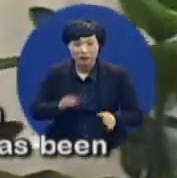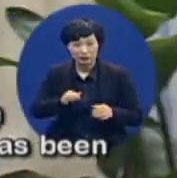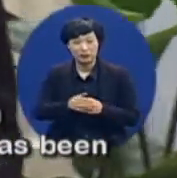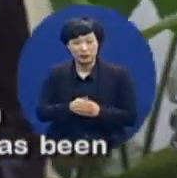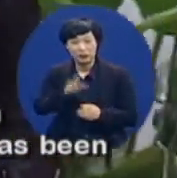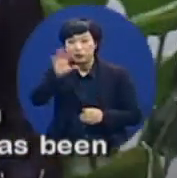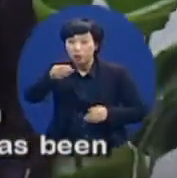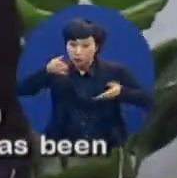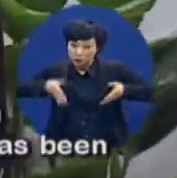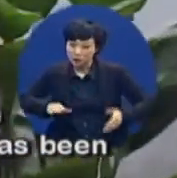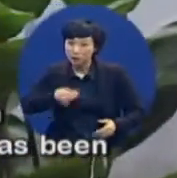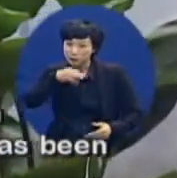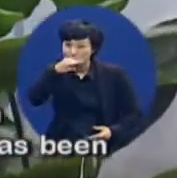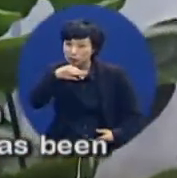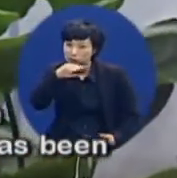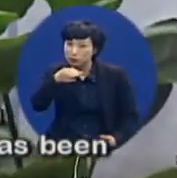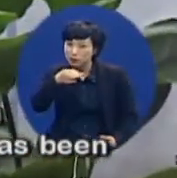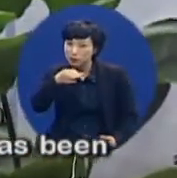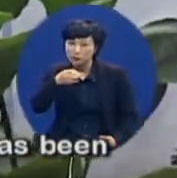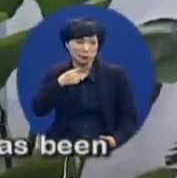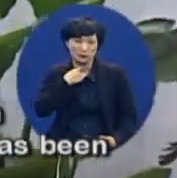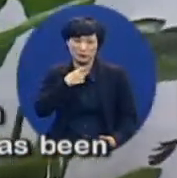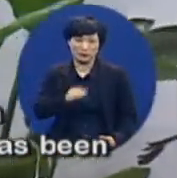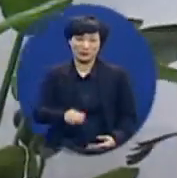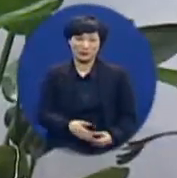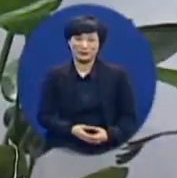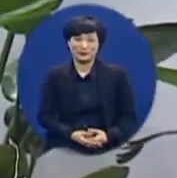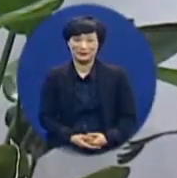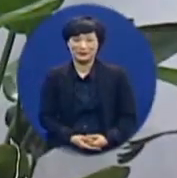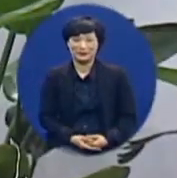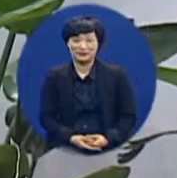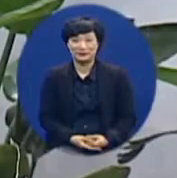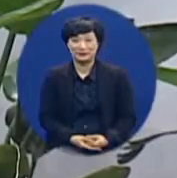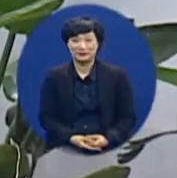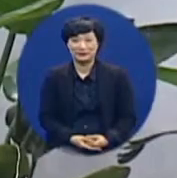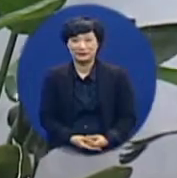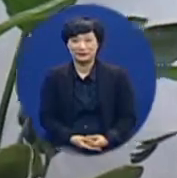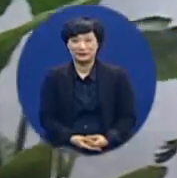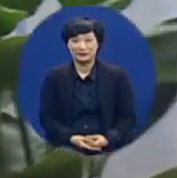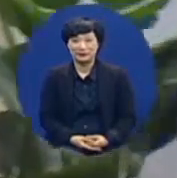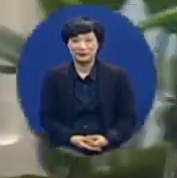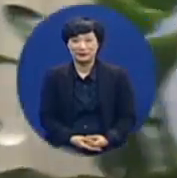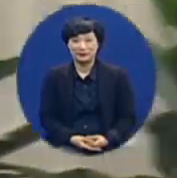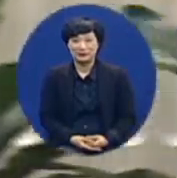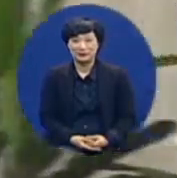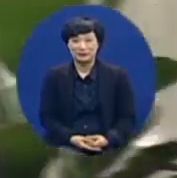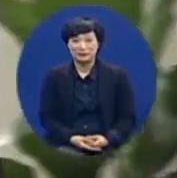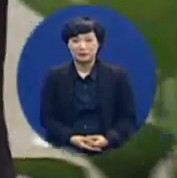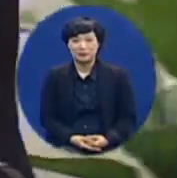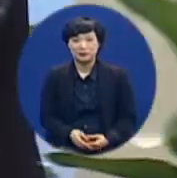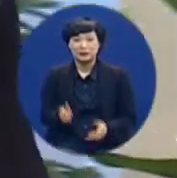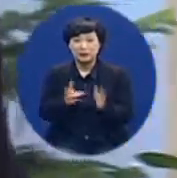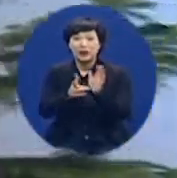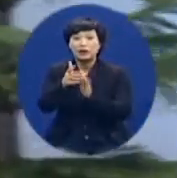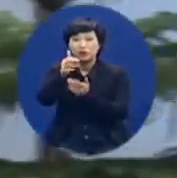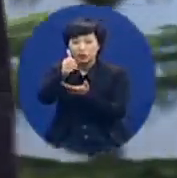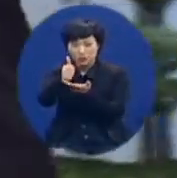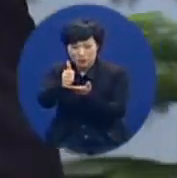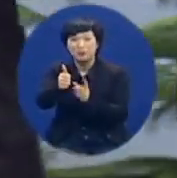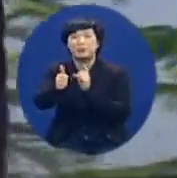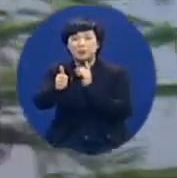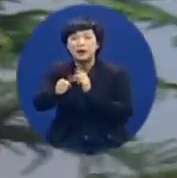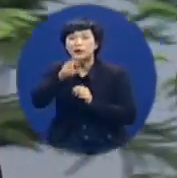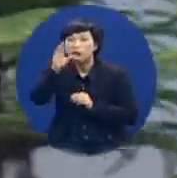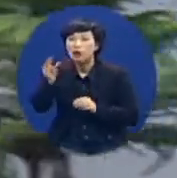그를 성탄이 부른 적이 없어요 그래서 예수님만